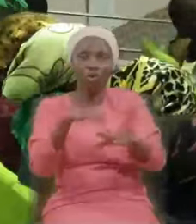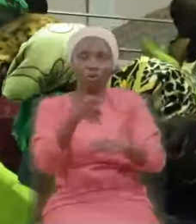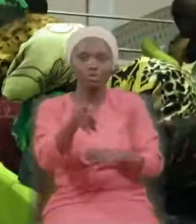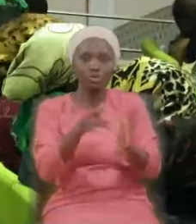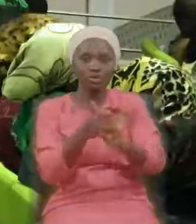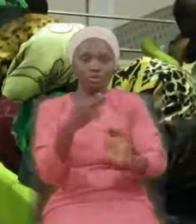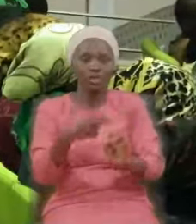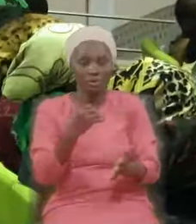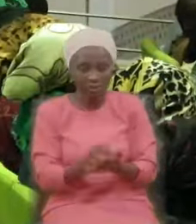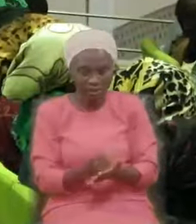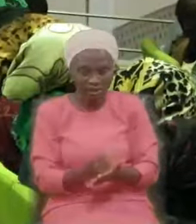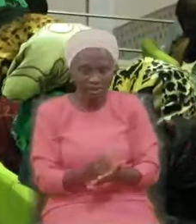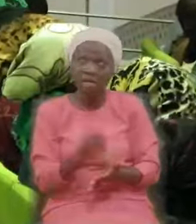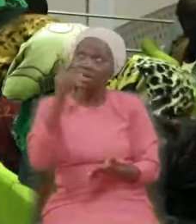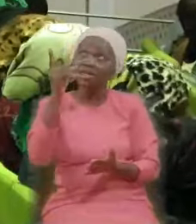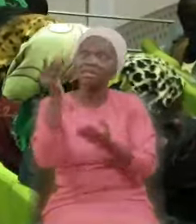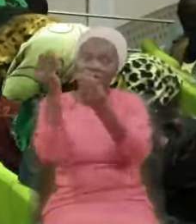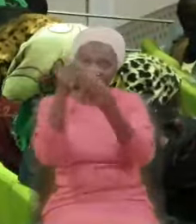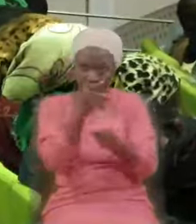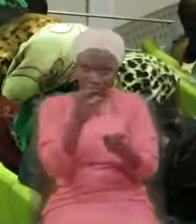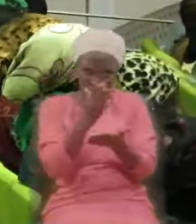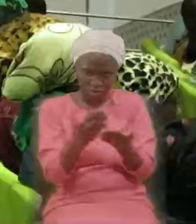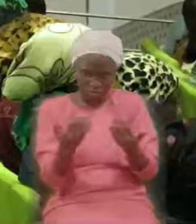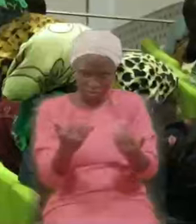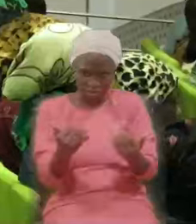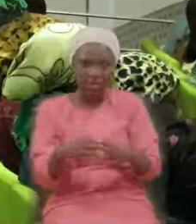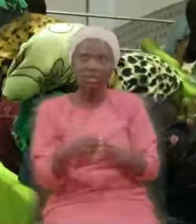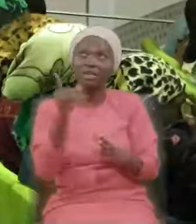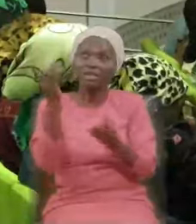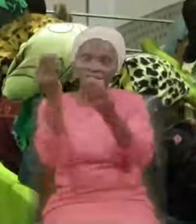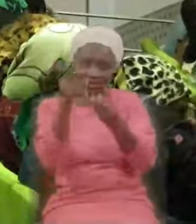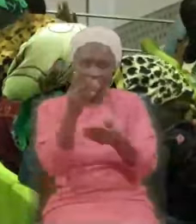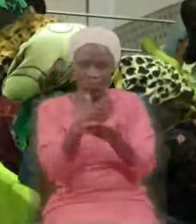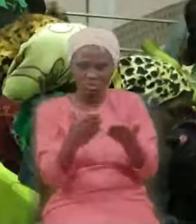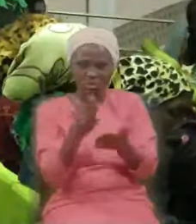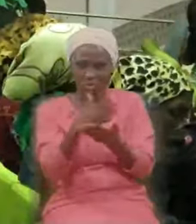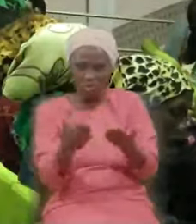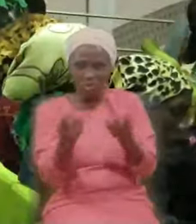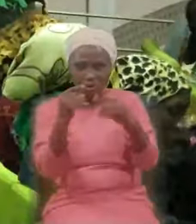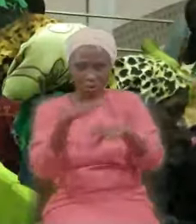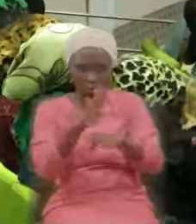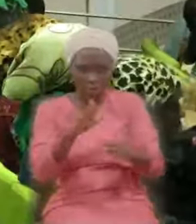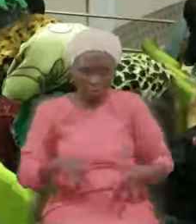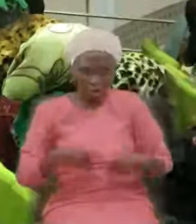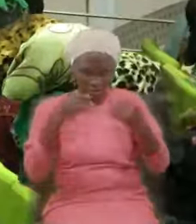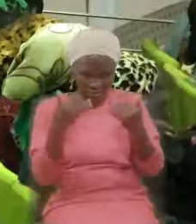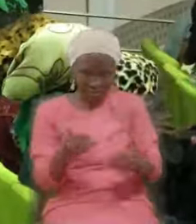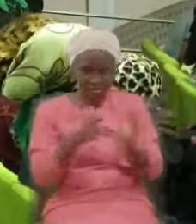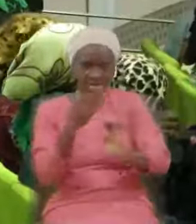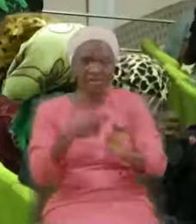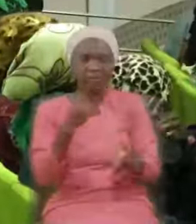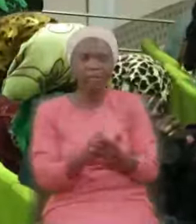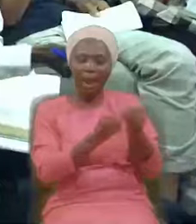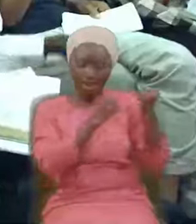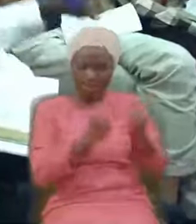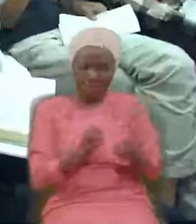vous. Il vous donne quelque chose maintenant. Quelque chose viendra sur votre vie maintenant. La